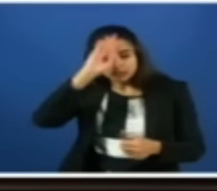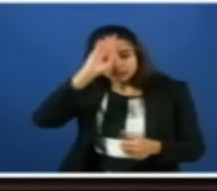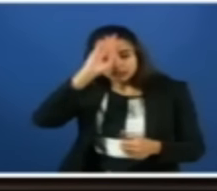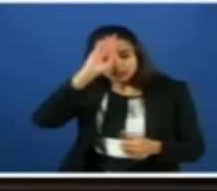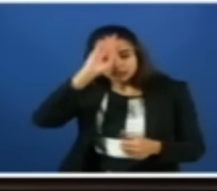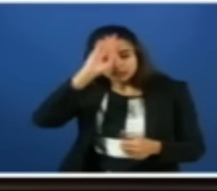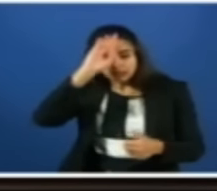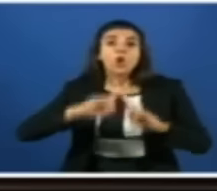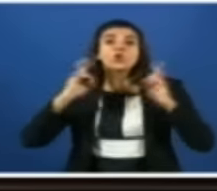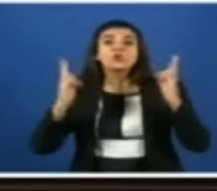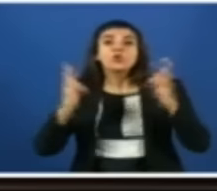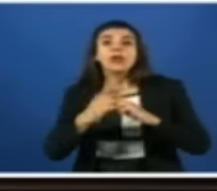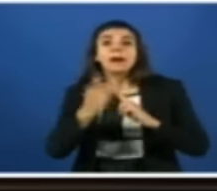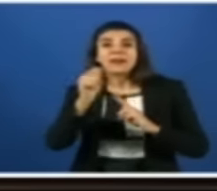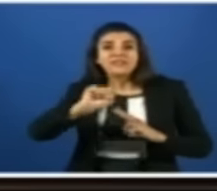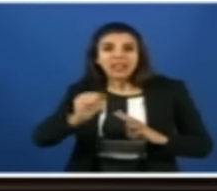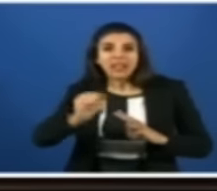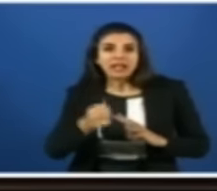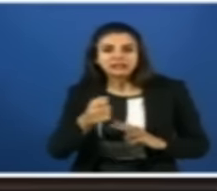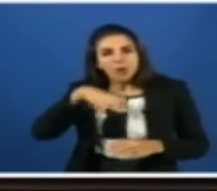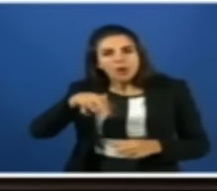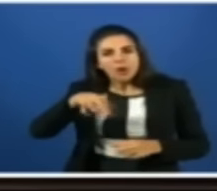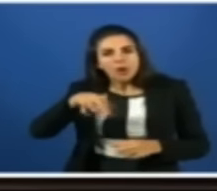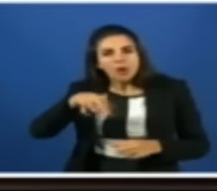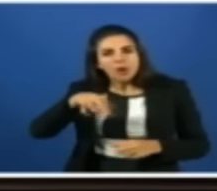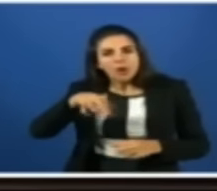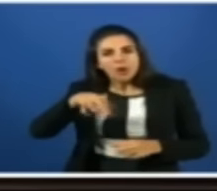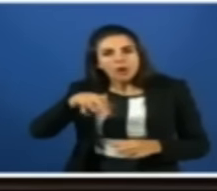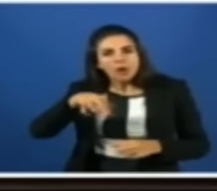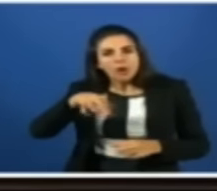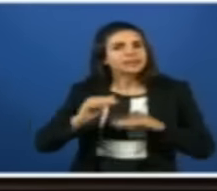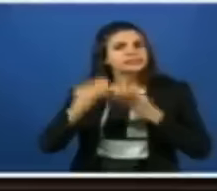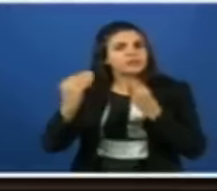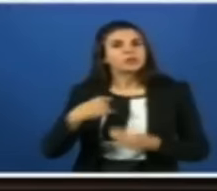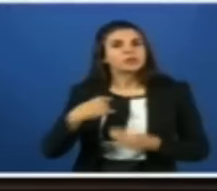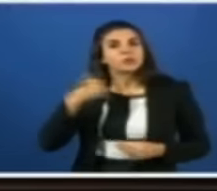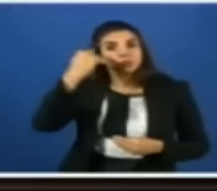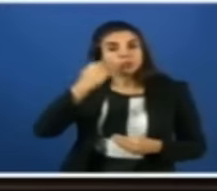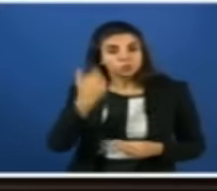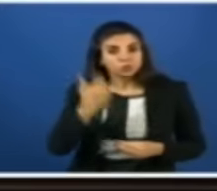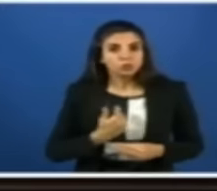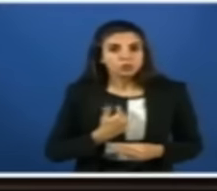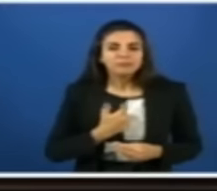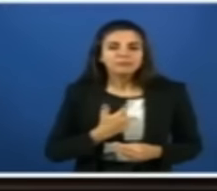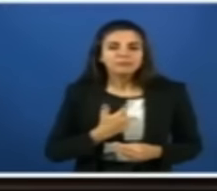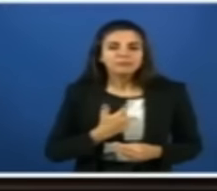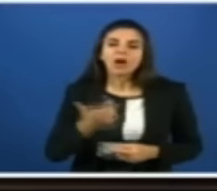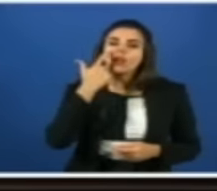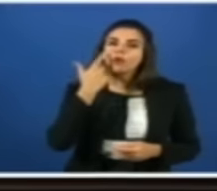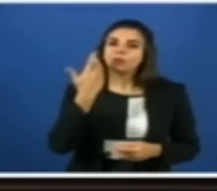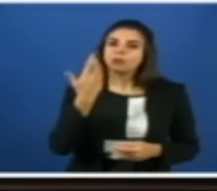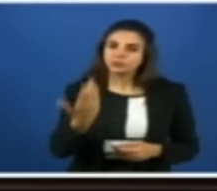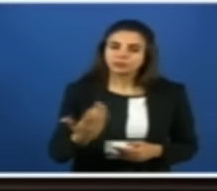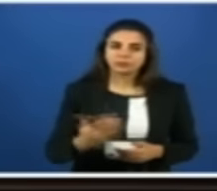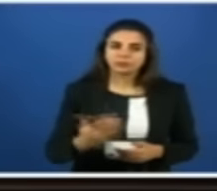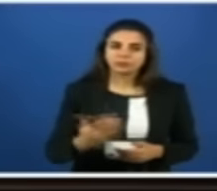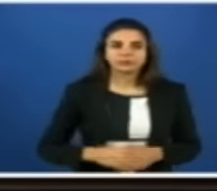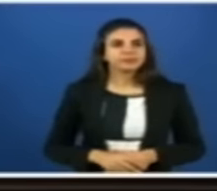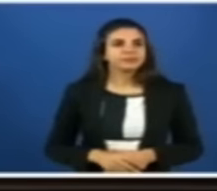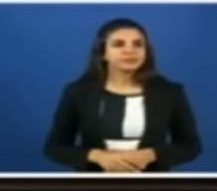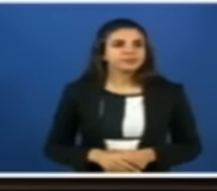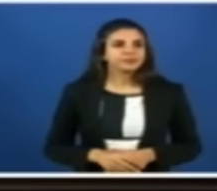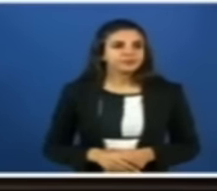ve dünya finans sektörüne büyük katkı sağlayacağını düşünüyoruz. Hayırlı uğurlu olmasını diliyorum.